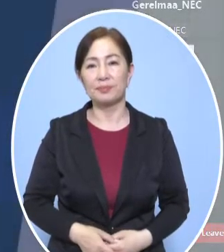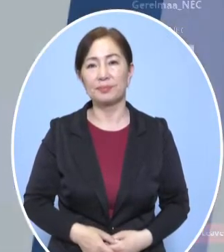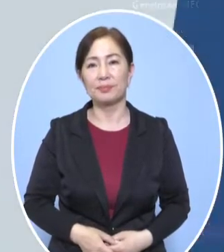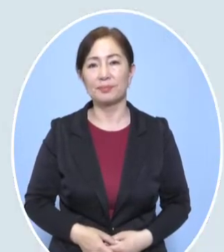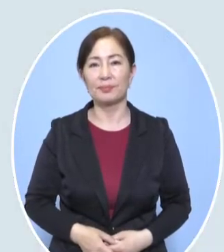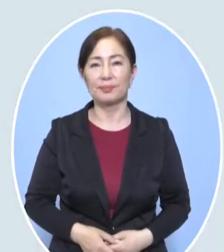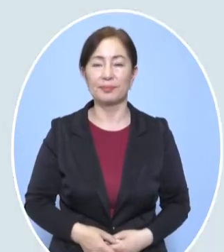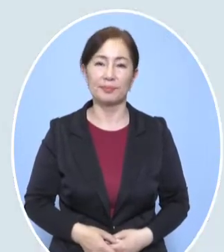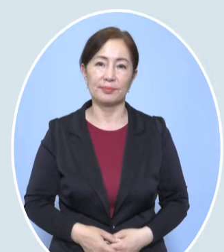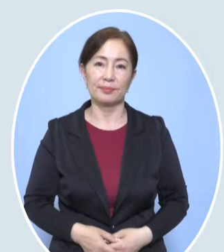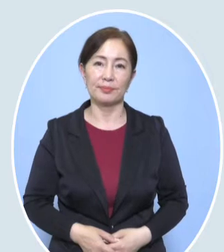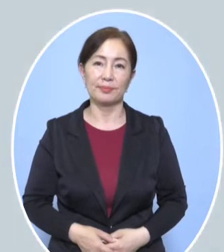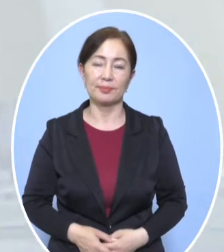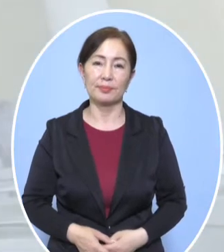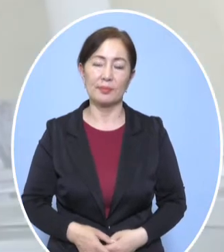аа.